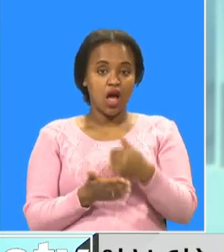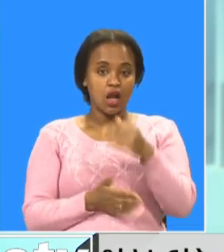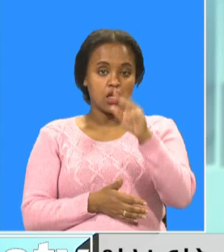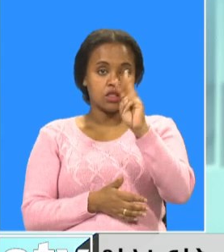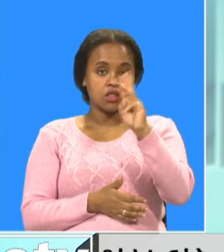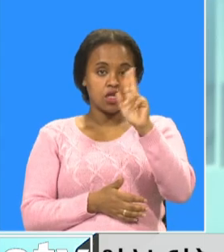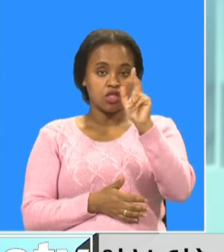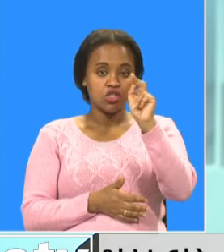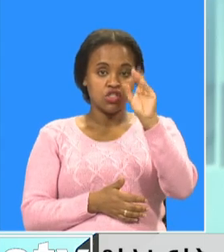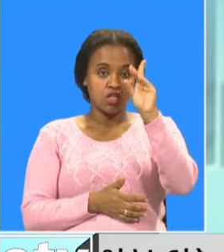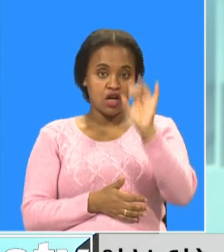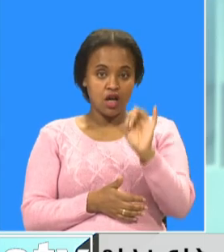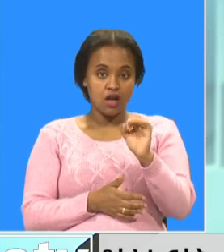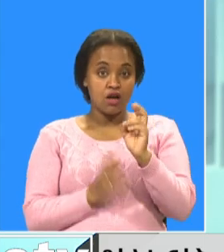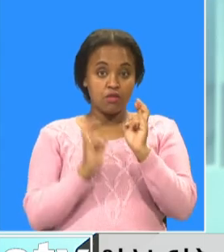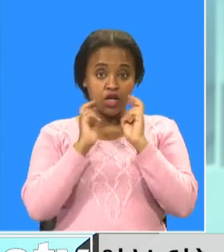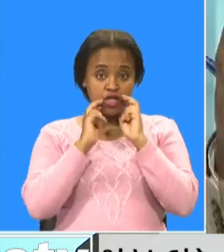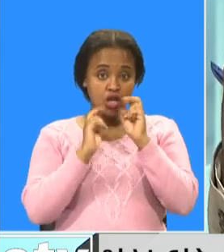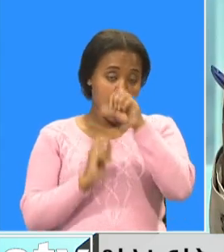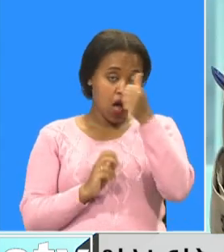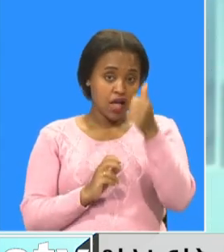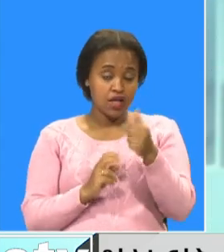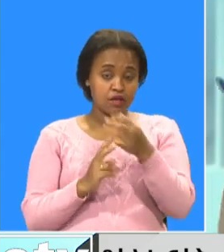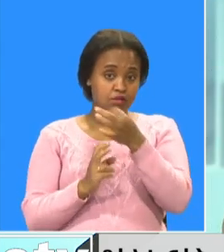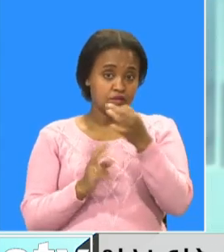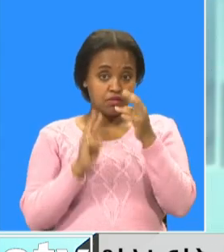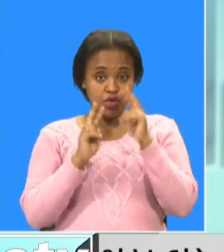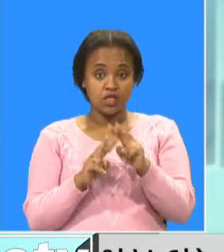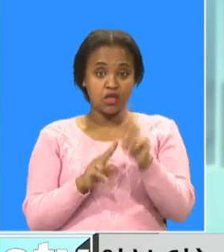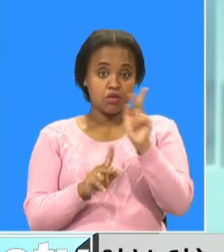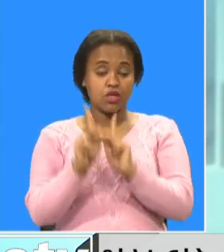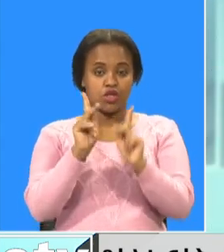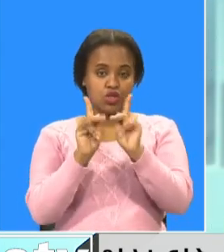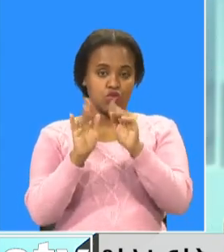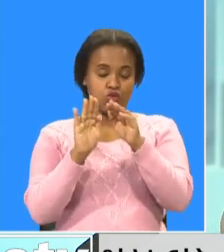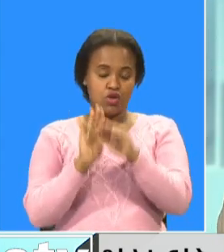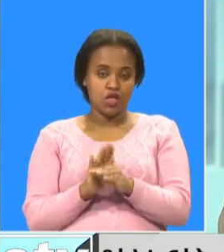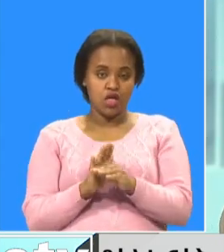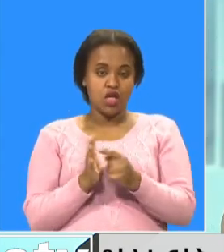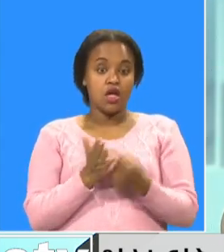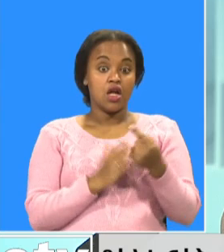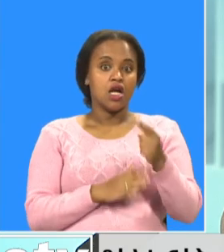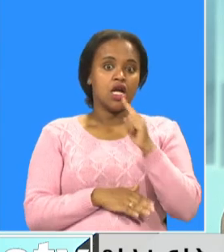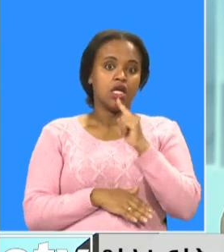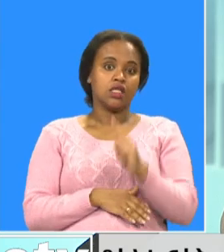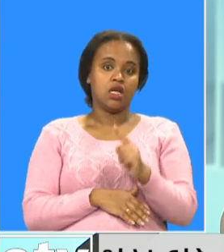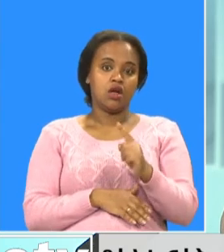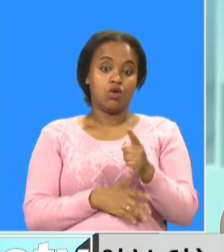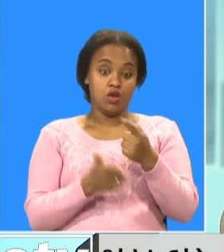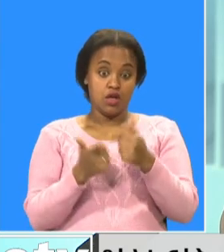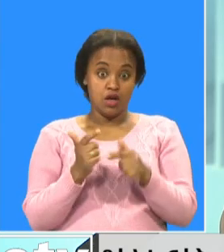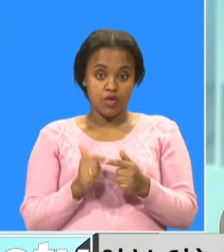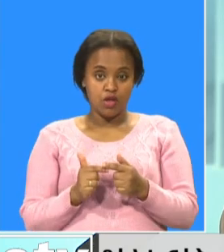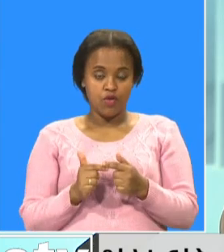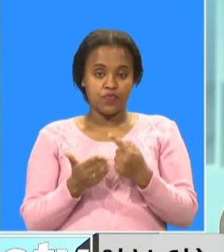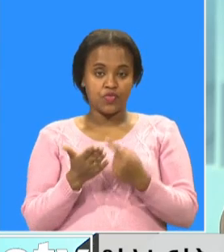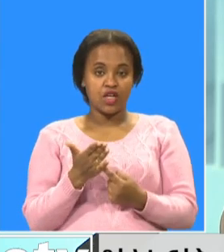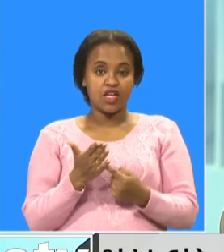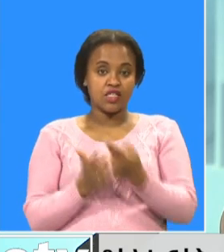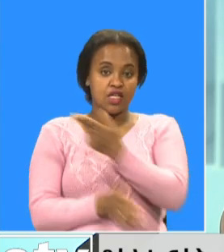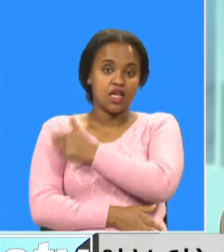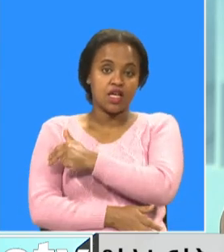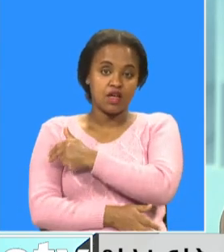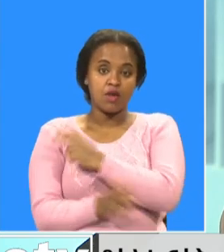ሆኑ አየርን በደንብ የሚያስገቡ አሁን ማህበረሰቡ ጋር ድረስ ነው ያለው። ለዛ ነው ያመጣሁን የነዚህ